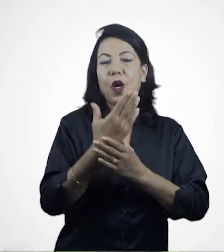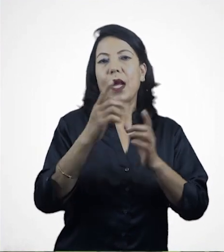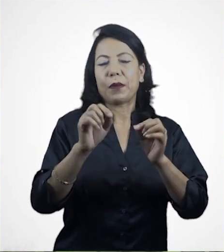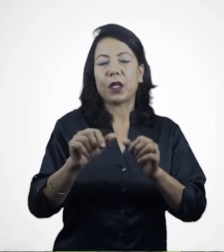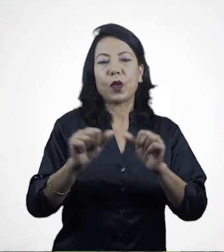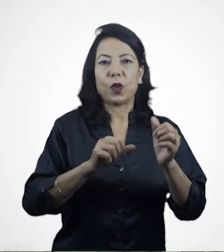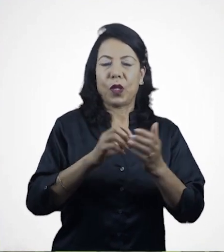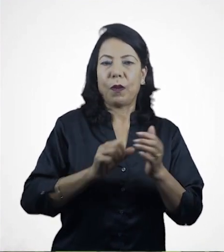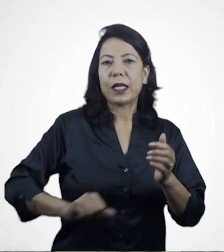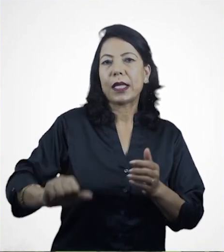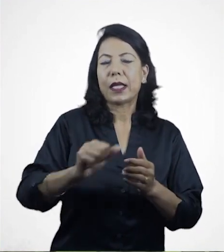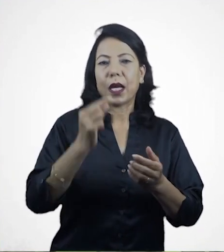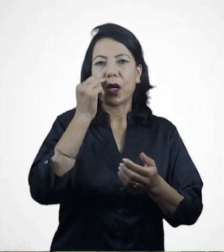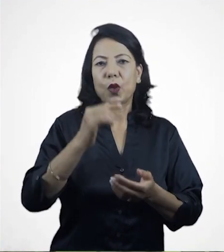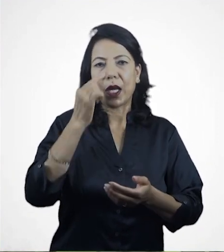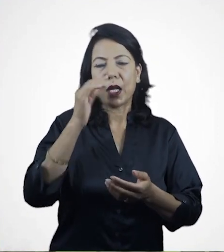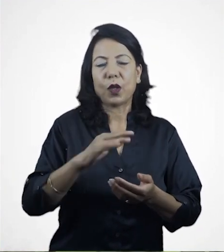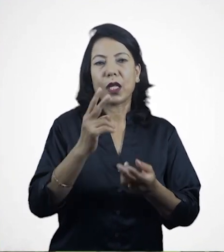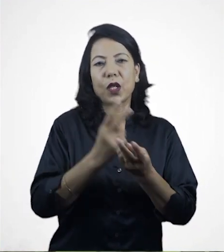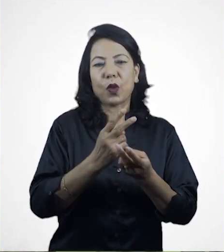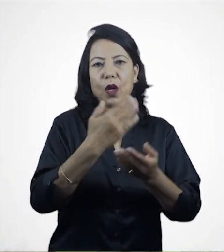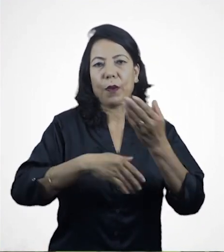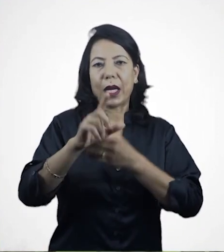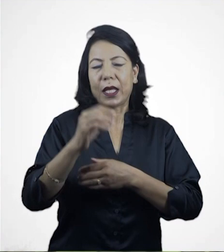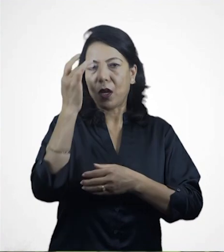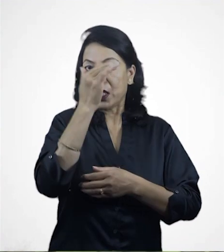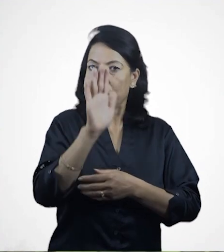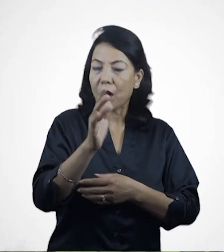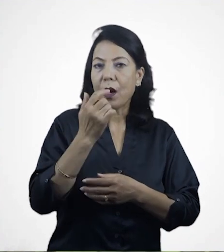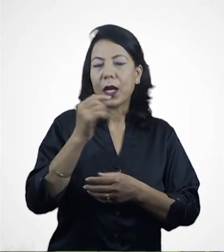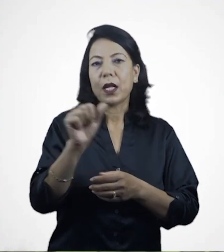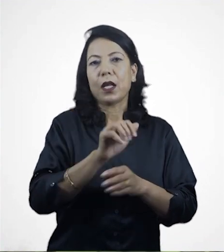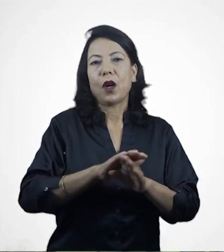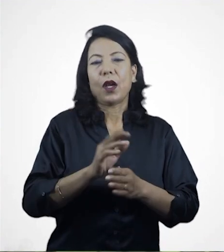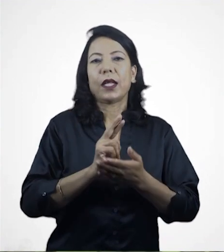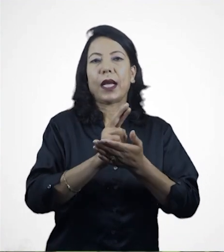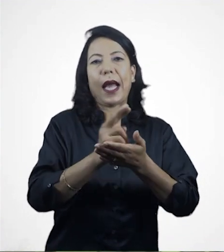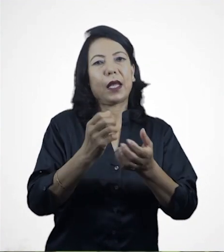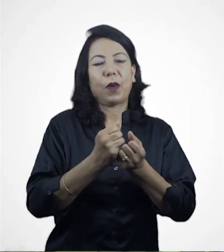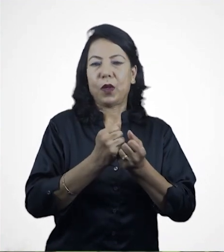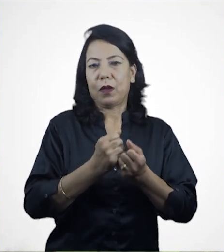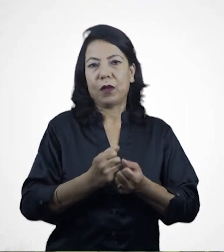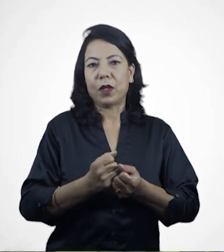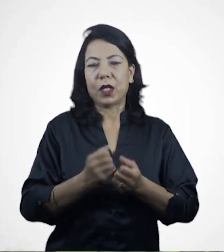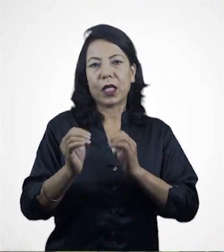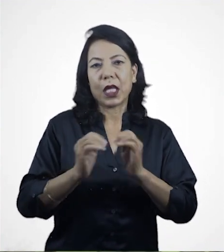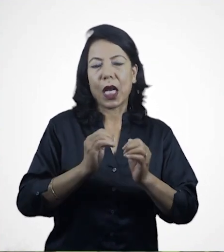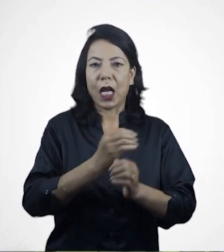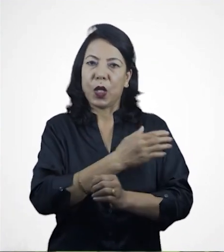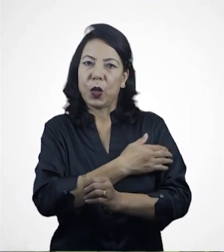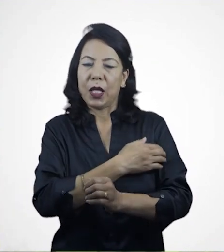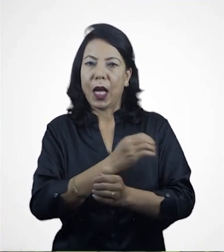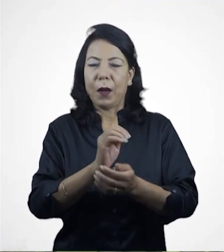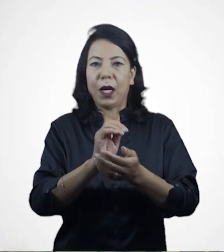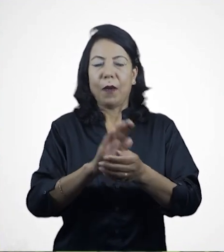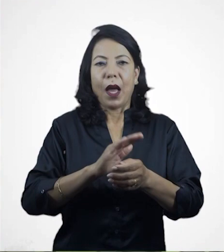जेन जनता का श्राजवरी तिस्तो किसिम को अपांगरता अथिजम छवत देखिए तिन आडे चिन तिया रात पहुचन उन देटियो चेनी सल्ला सुजा वेवडा